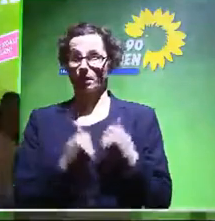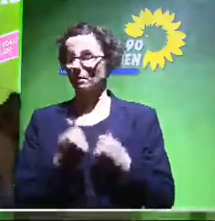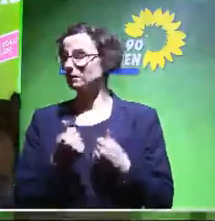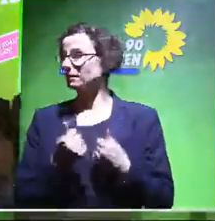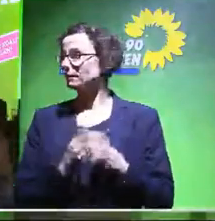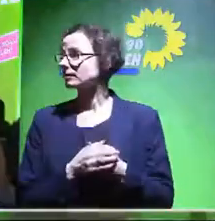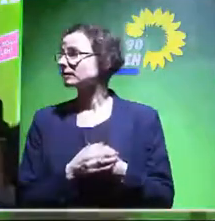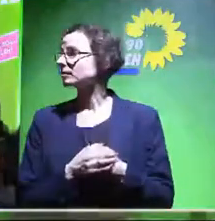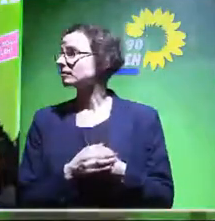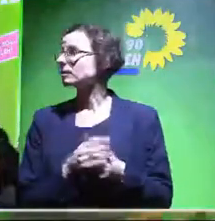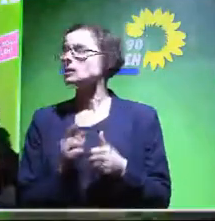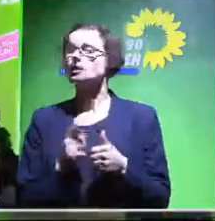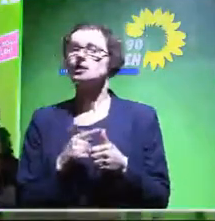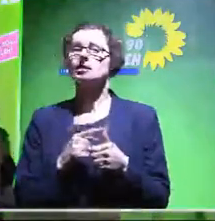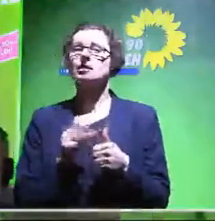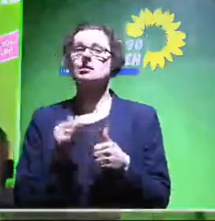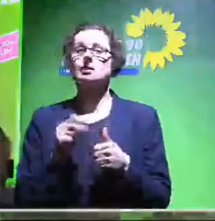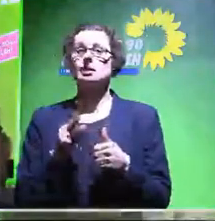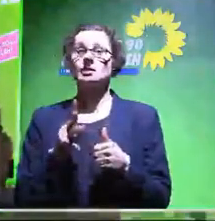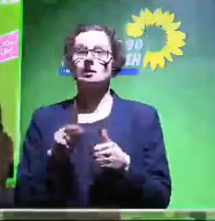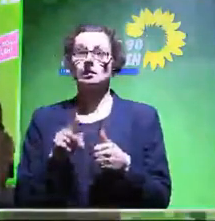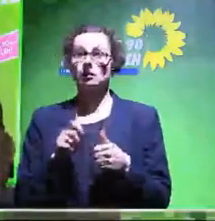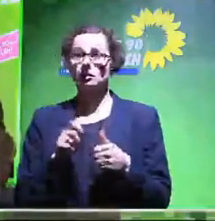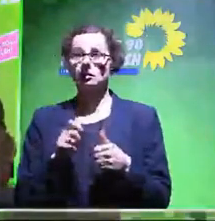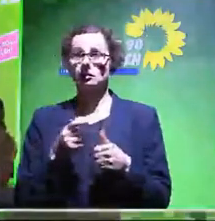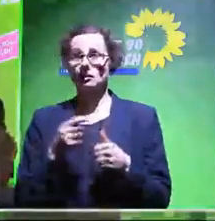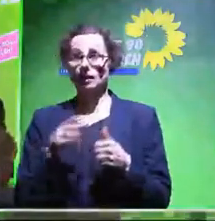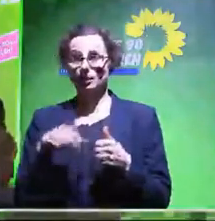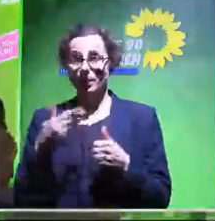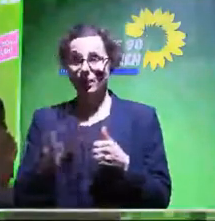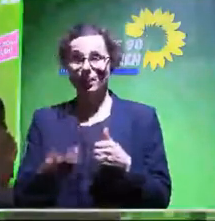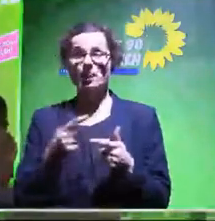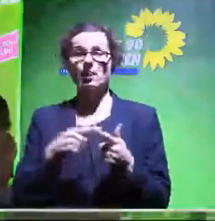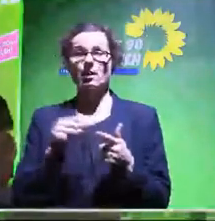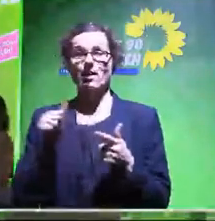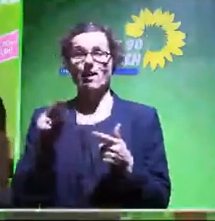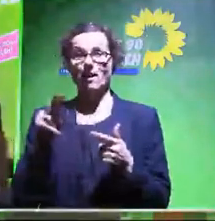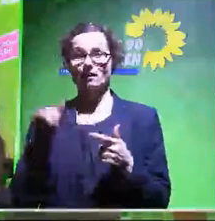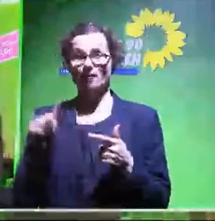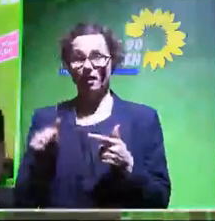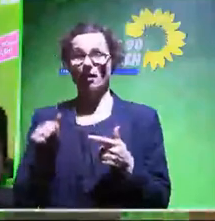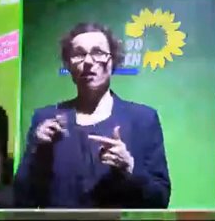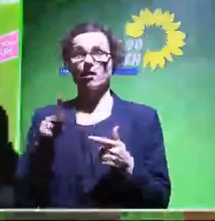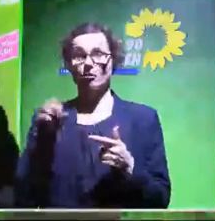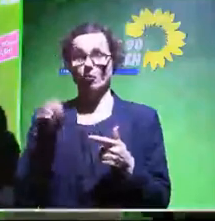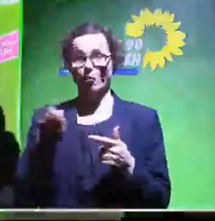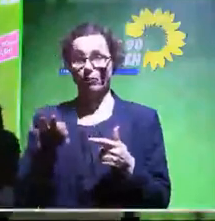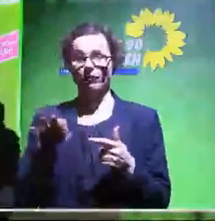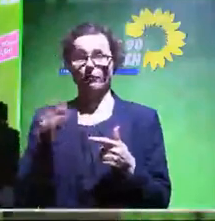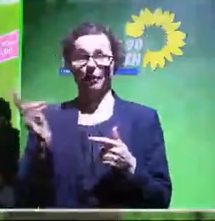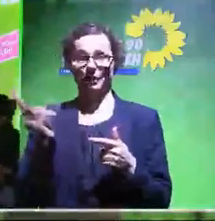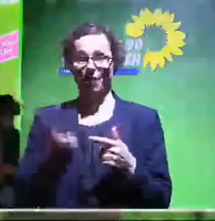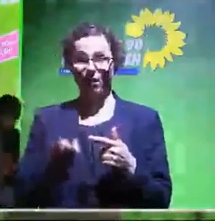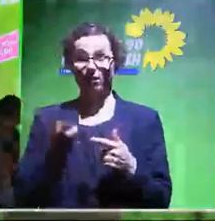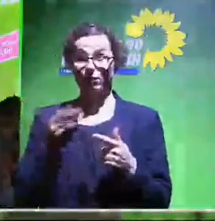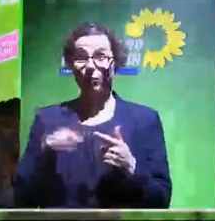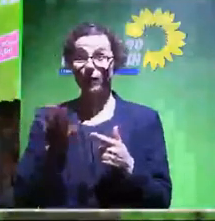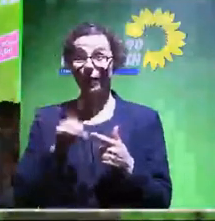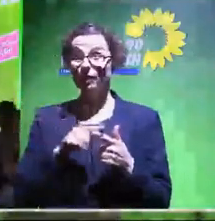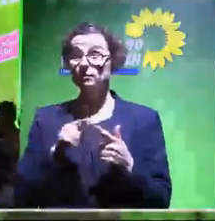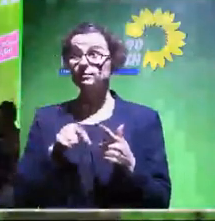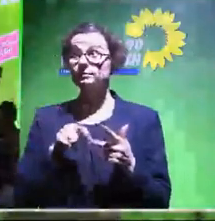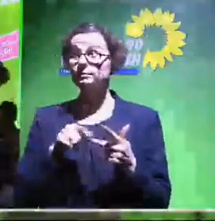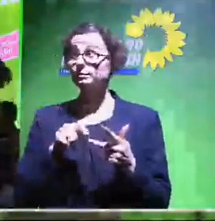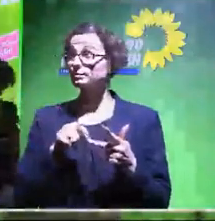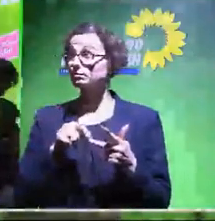Kandidatinnen. Das ist zum einen Silke Gebel und zum anderen Anja Kofbinger. Gibt es weitere Kandidaten? Wenn nicht, gehe